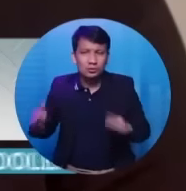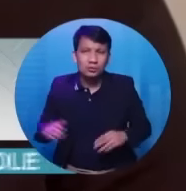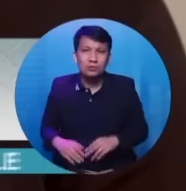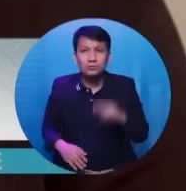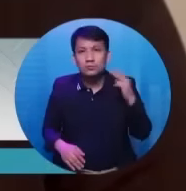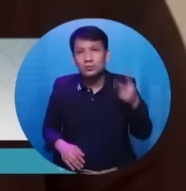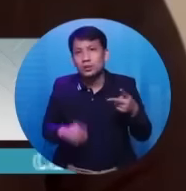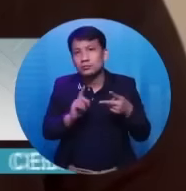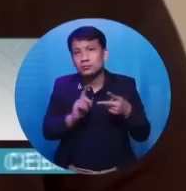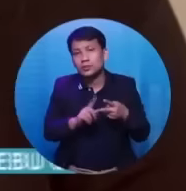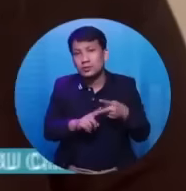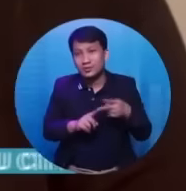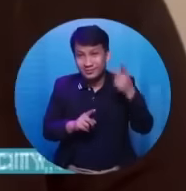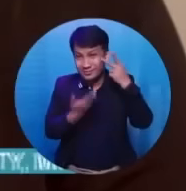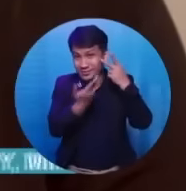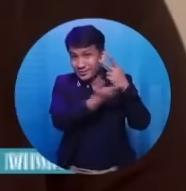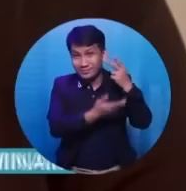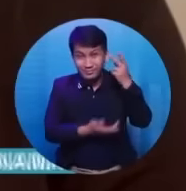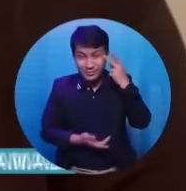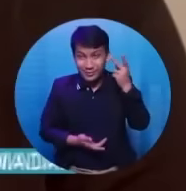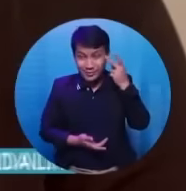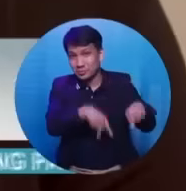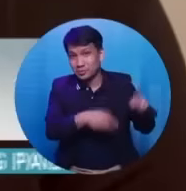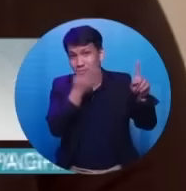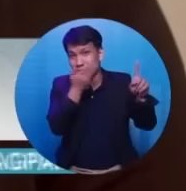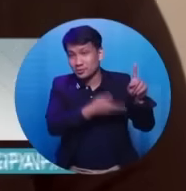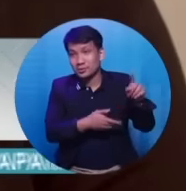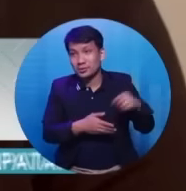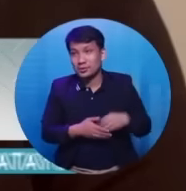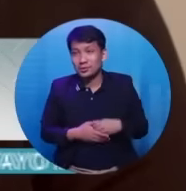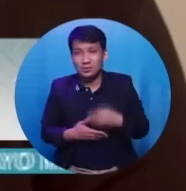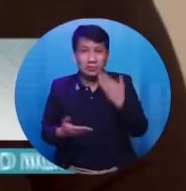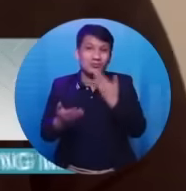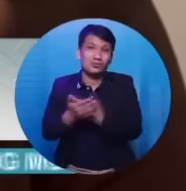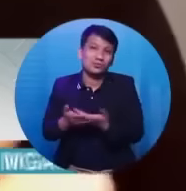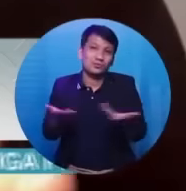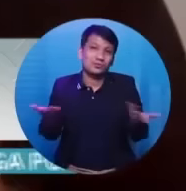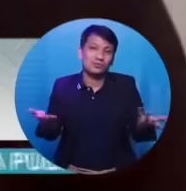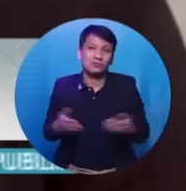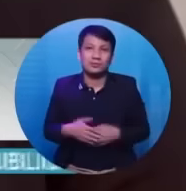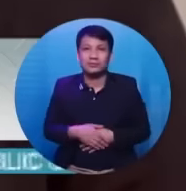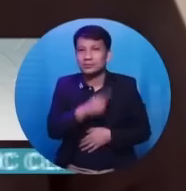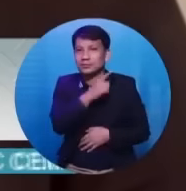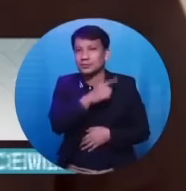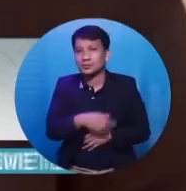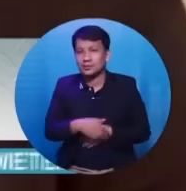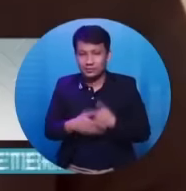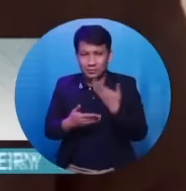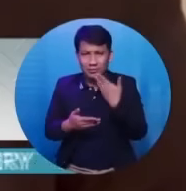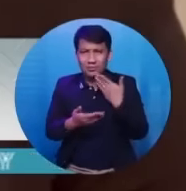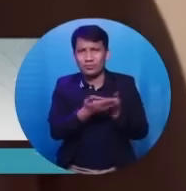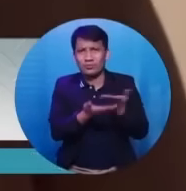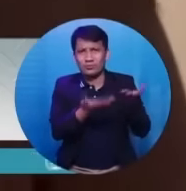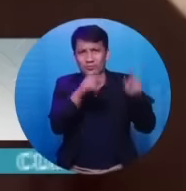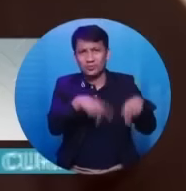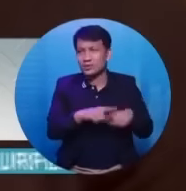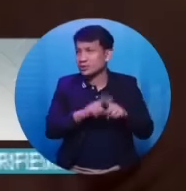Kenneth po kasi, siya po yung tao na mabait niya, pero ganyan, umantong sa ganyan.